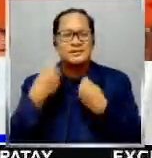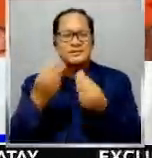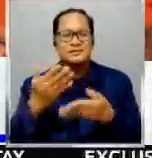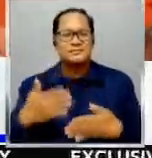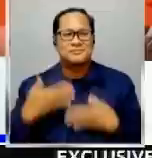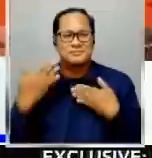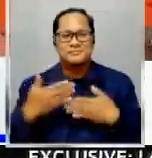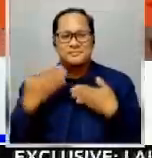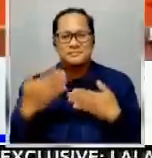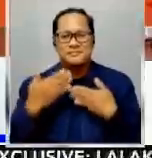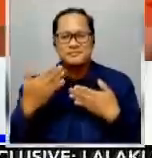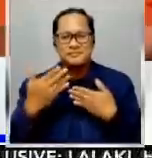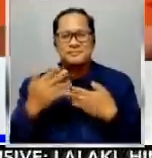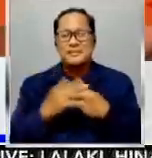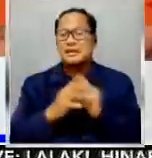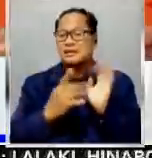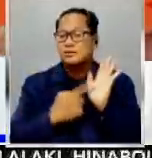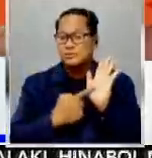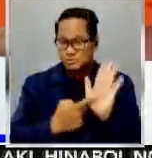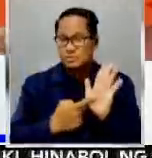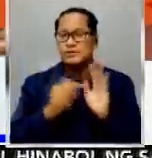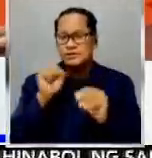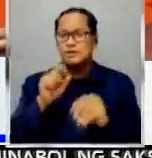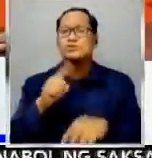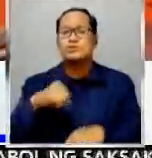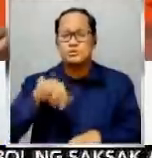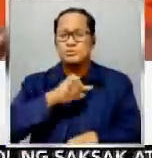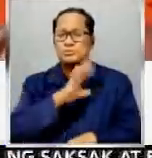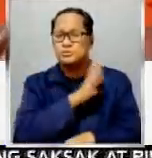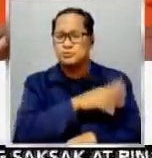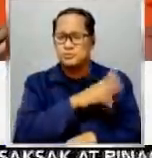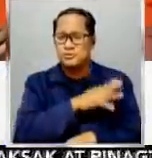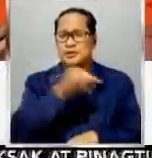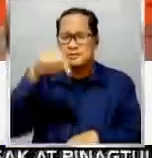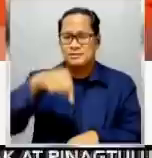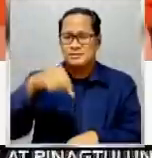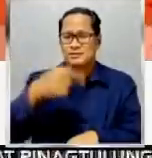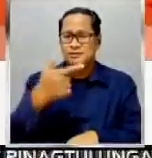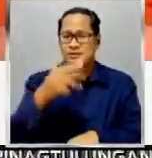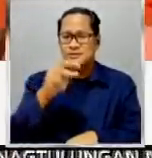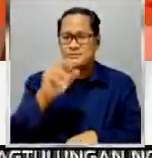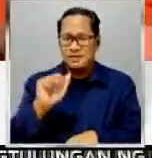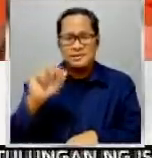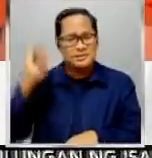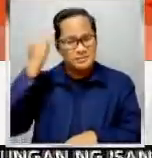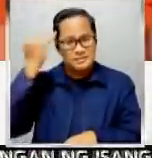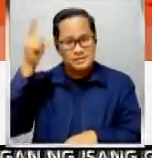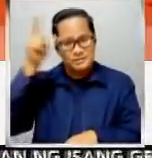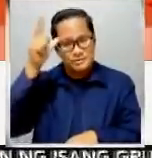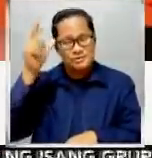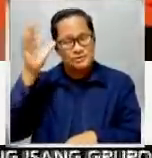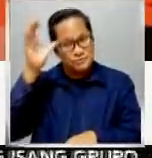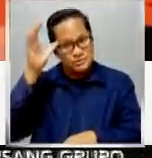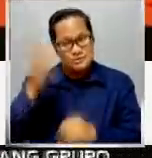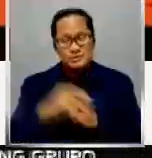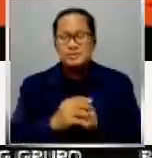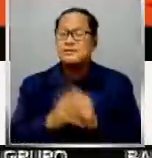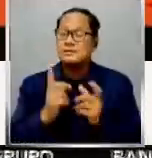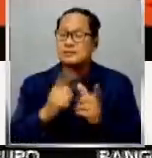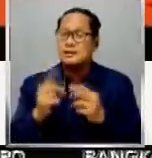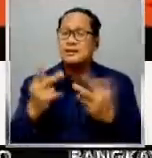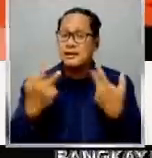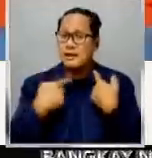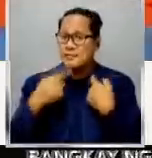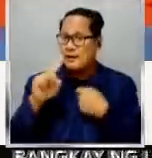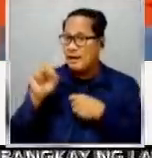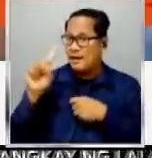show. Abangan nyo po yan dito sa GMA7. John Lloyd Cruz. At may pahabol pang tanong si Kuya Will kay